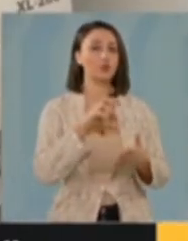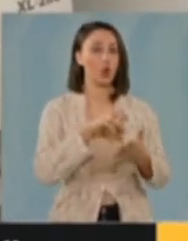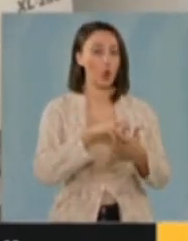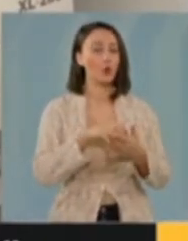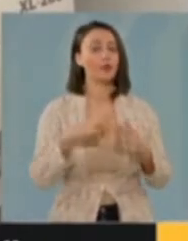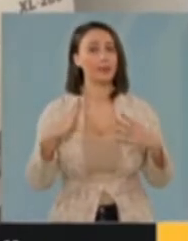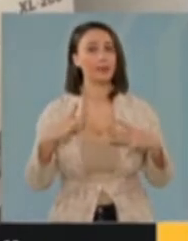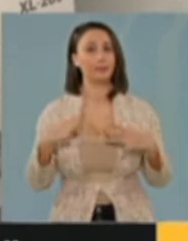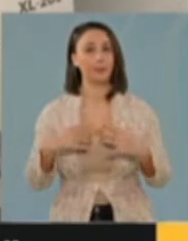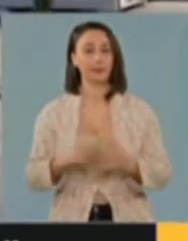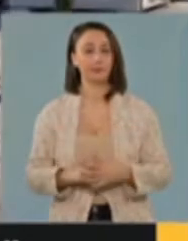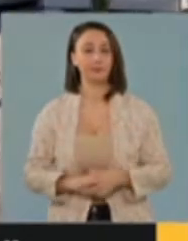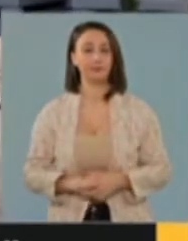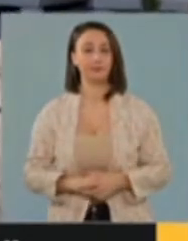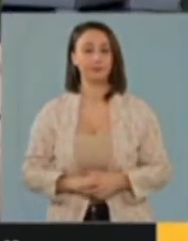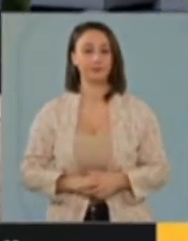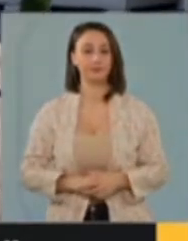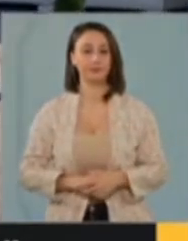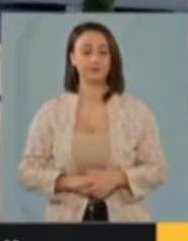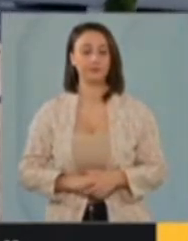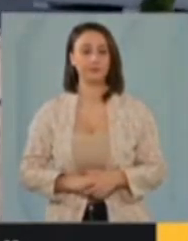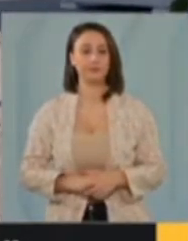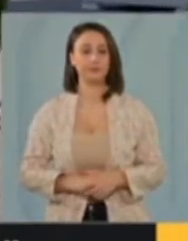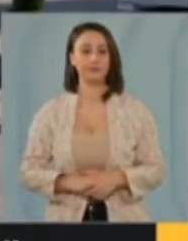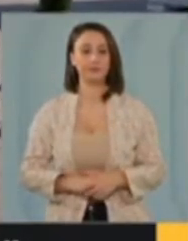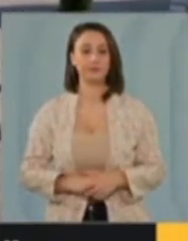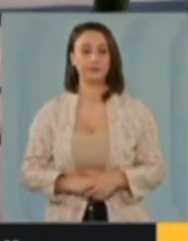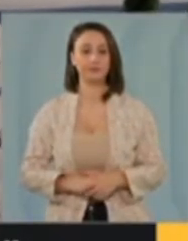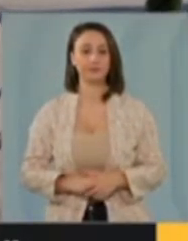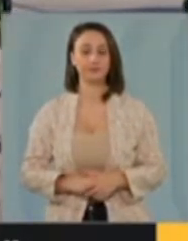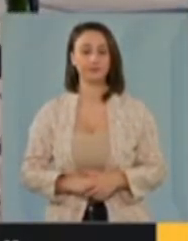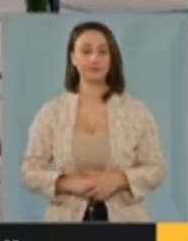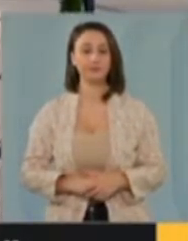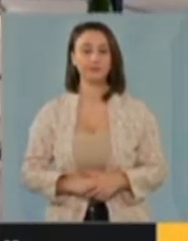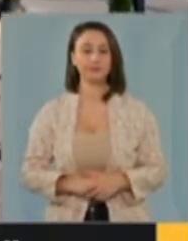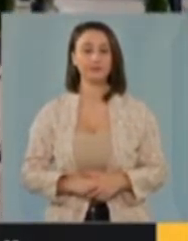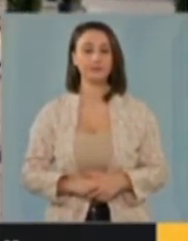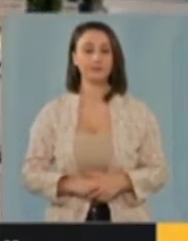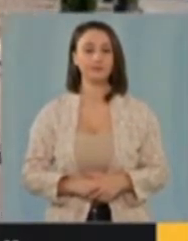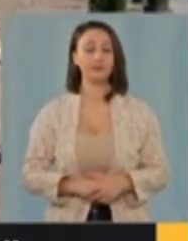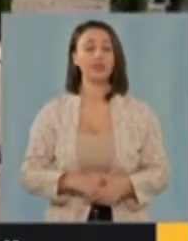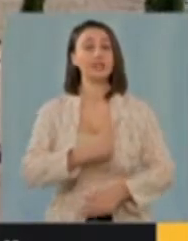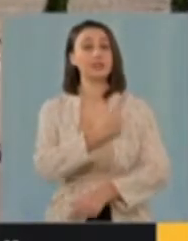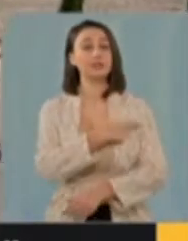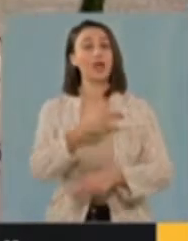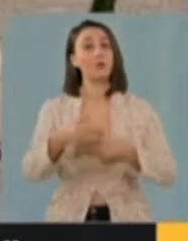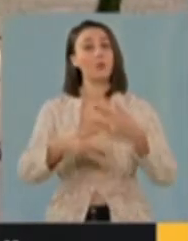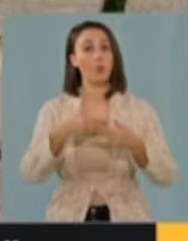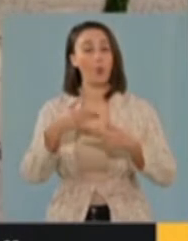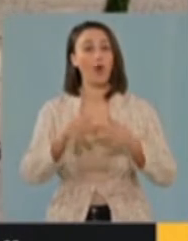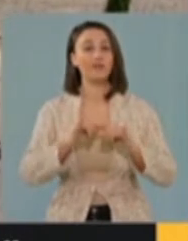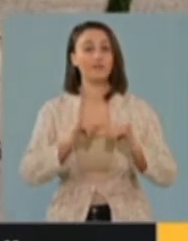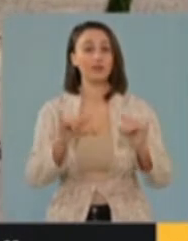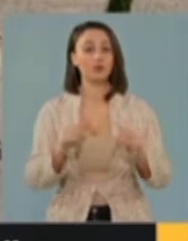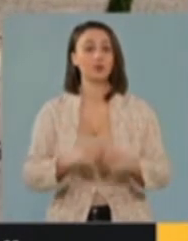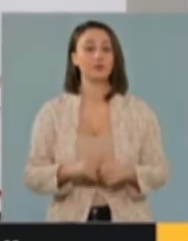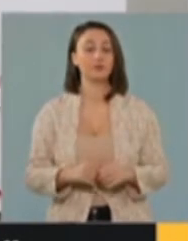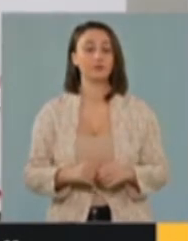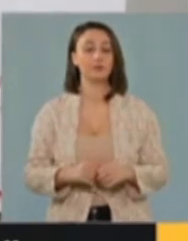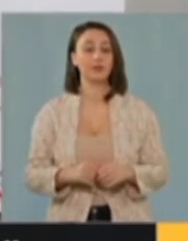locuri la spitalele care sunt cu destinație COVID. E vorba de spitalul de boli infecțioase, spitalul